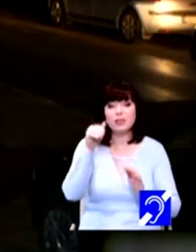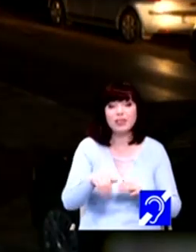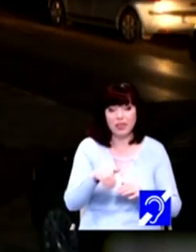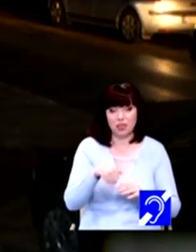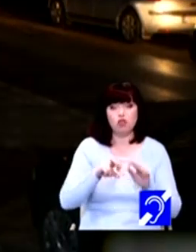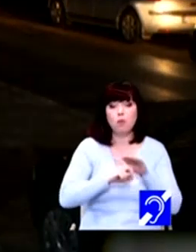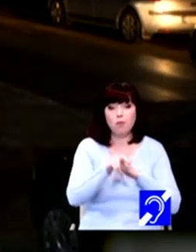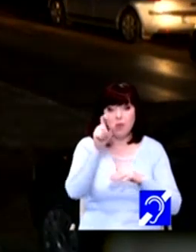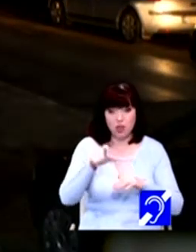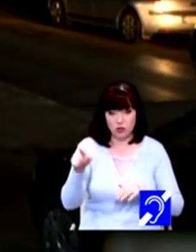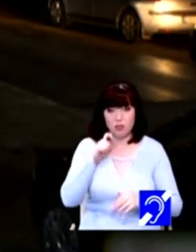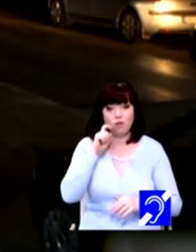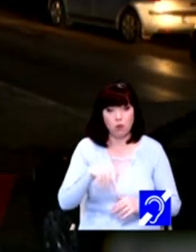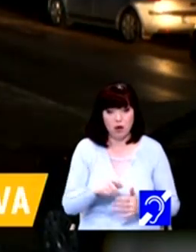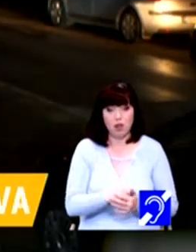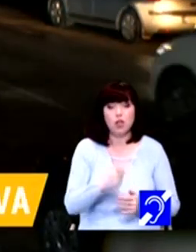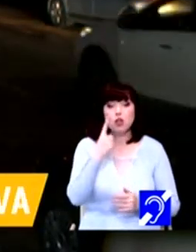167.000 de refugiați ucraineni.